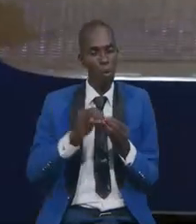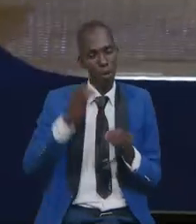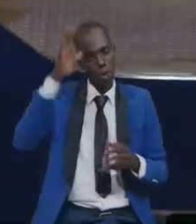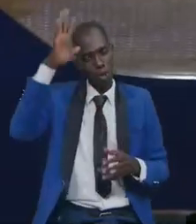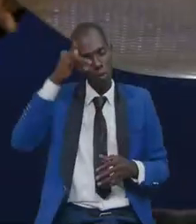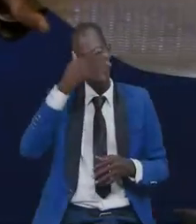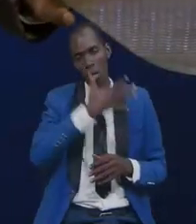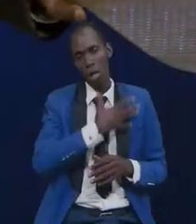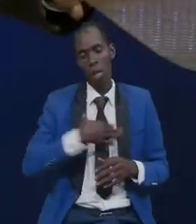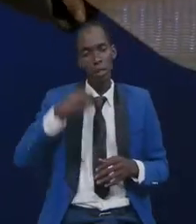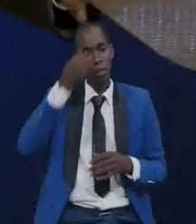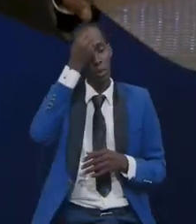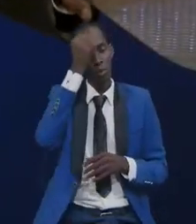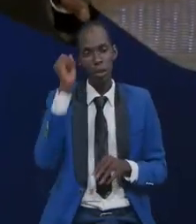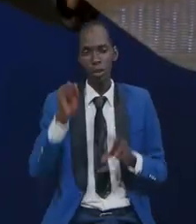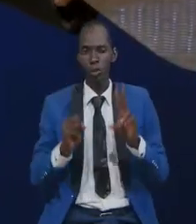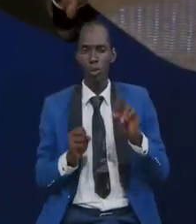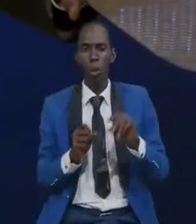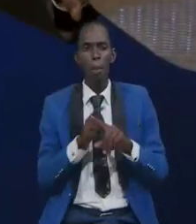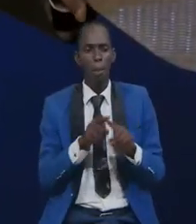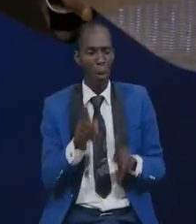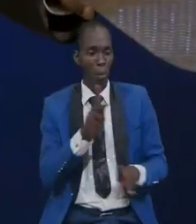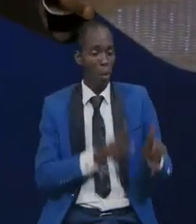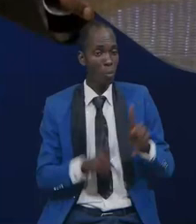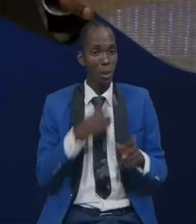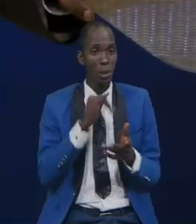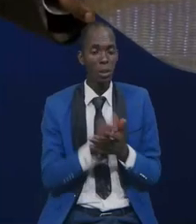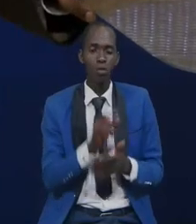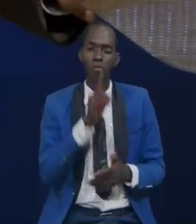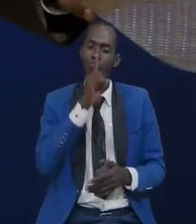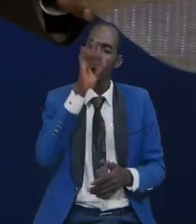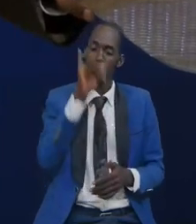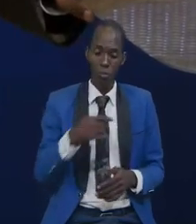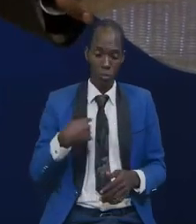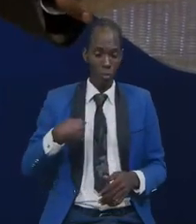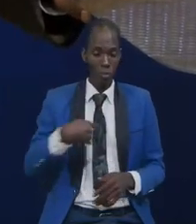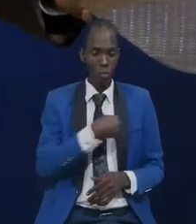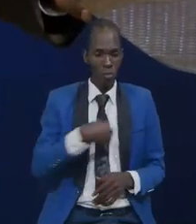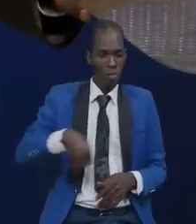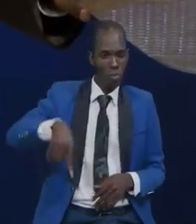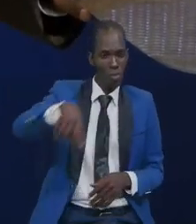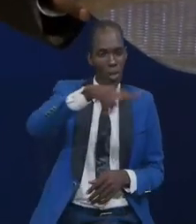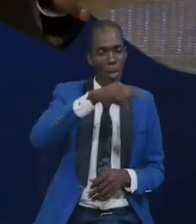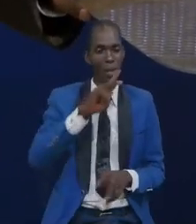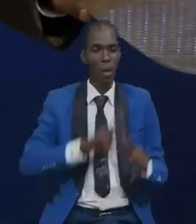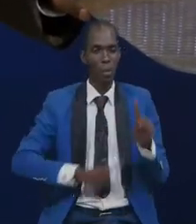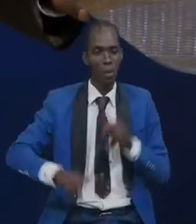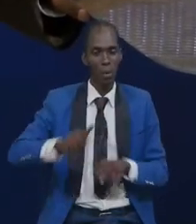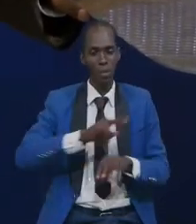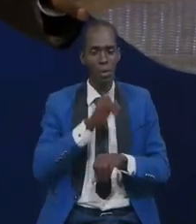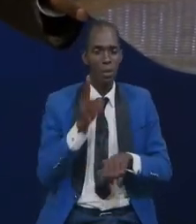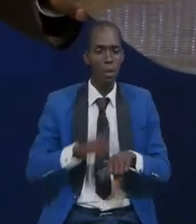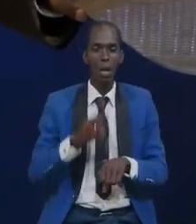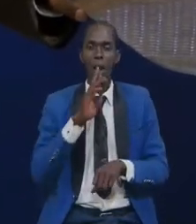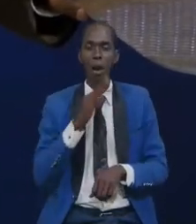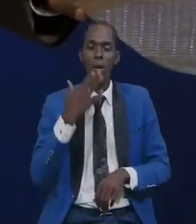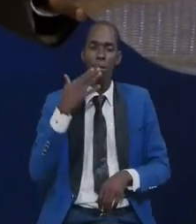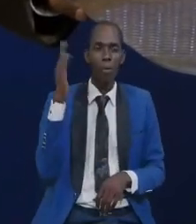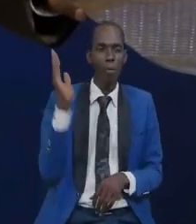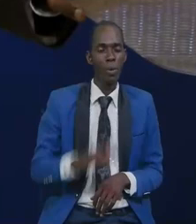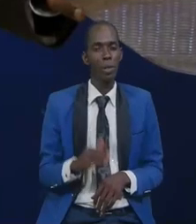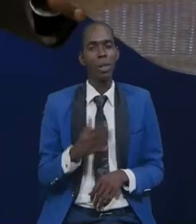désobéissants. Non, ils ont dit oui, vraiment, c'est nous qui sommes méchants. C'est nous qui sommes méchants, nous sommes mauvais, nous sommes pécheurs et